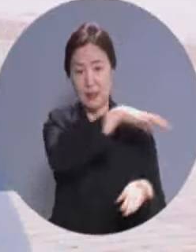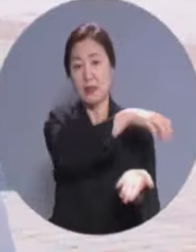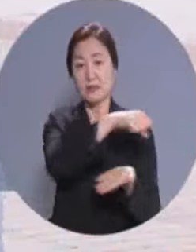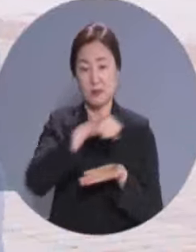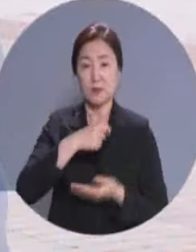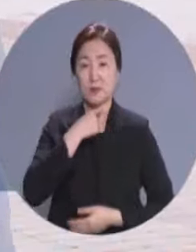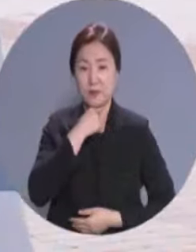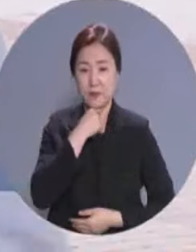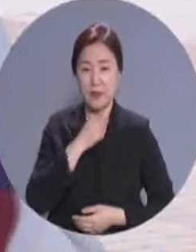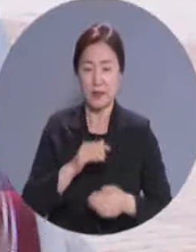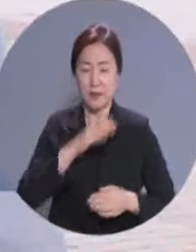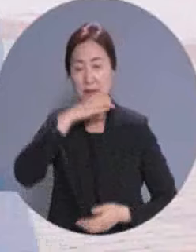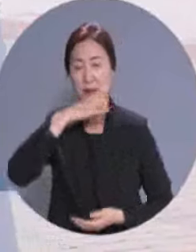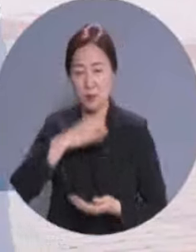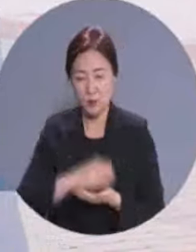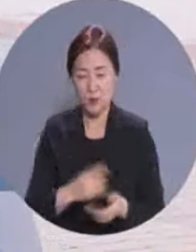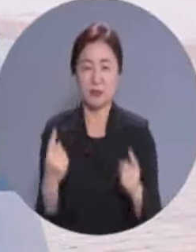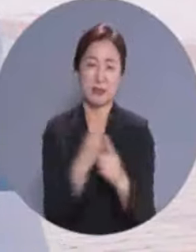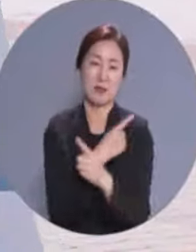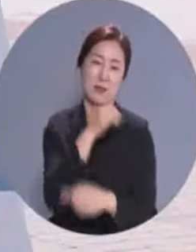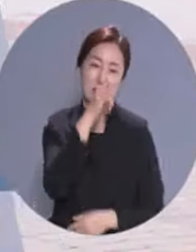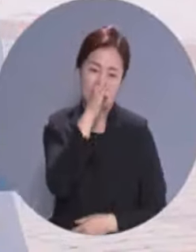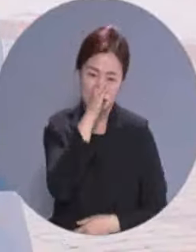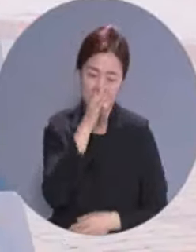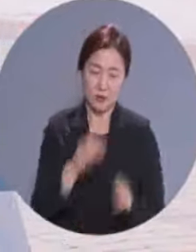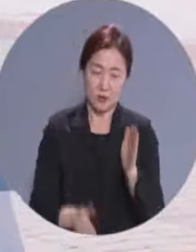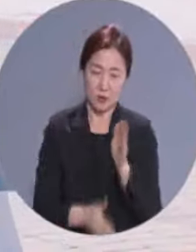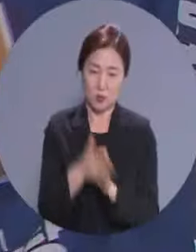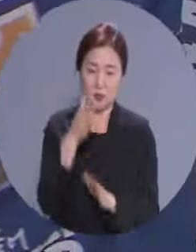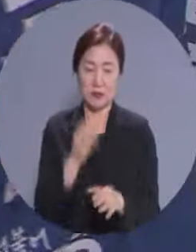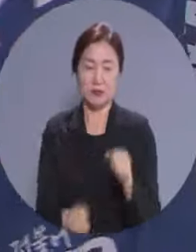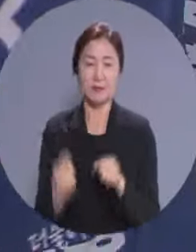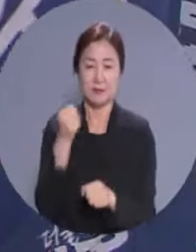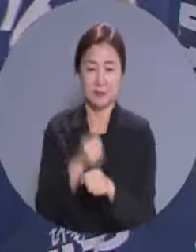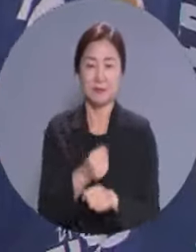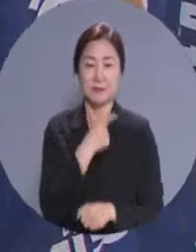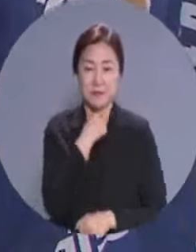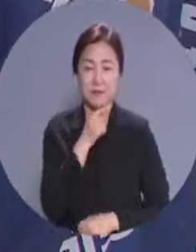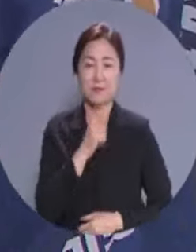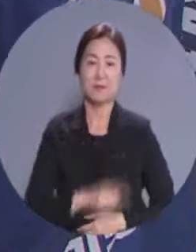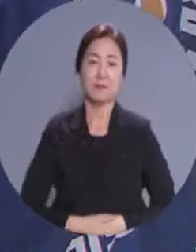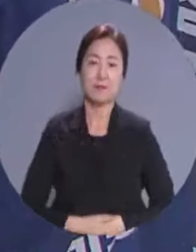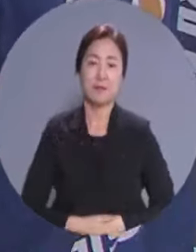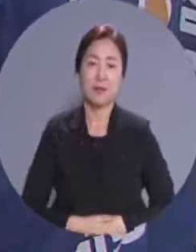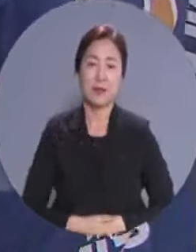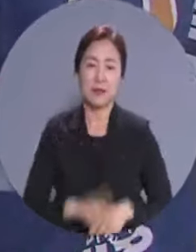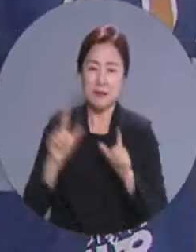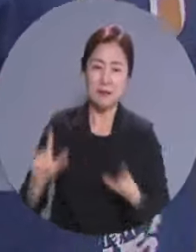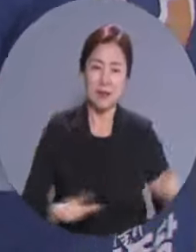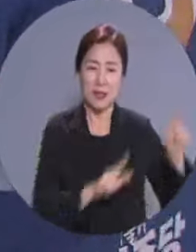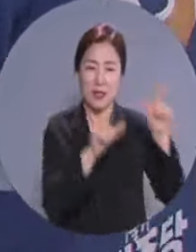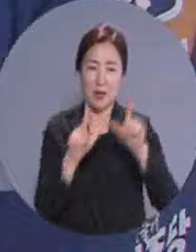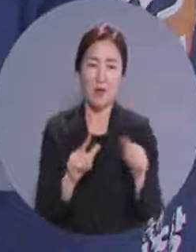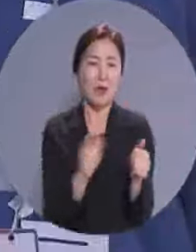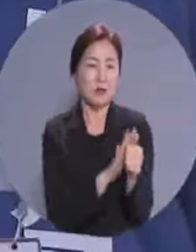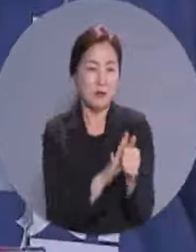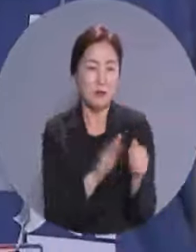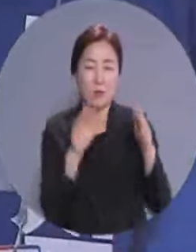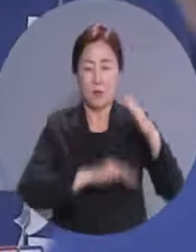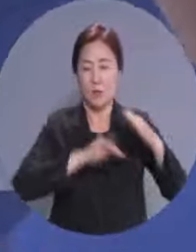해서 감동 있고 힐링이 있는 이런 도시로 다시 한번. 생활 밀착형 공약과 관련해 주철현